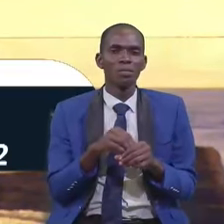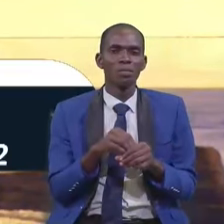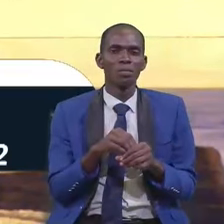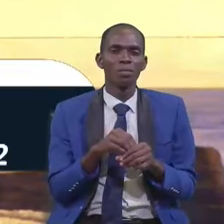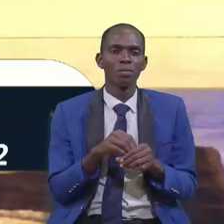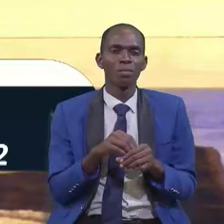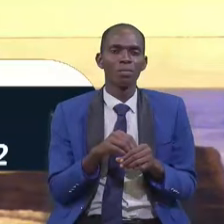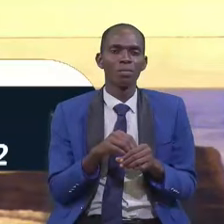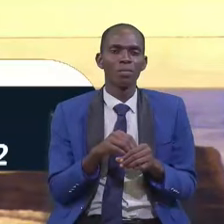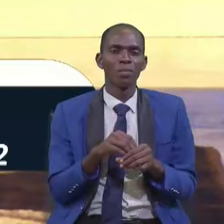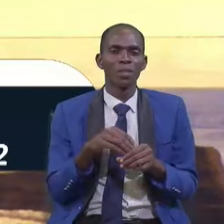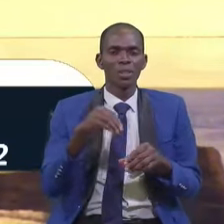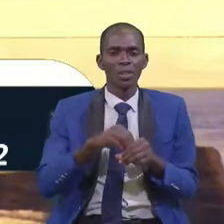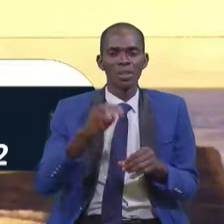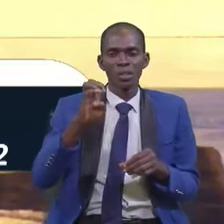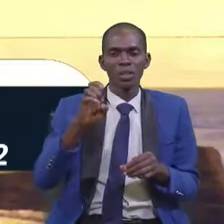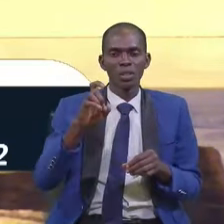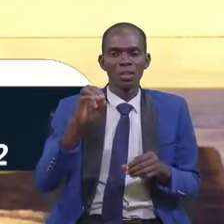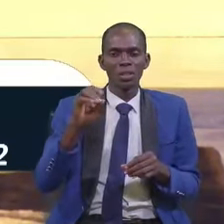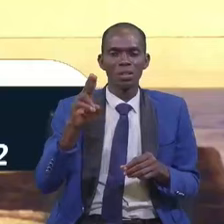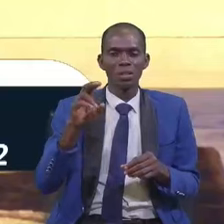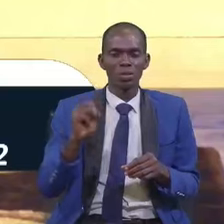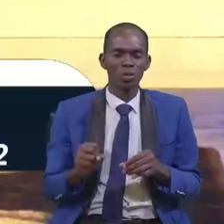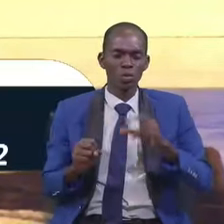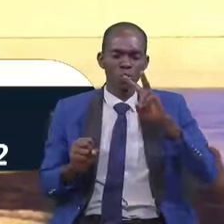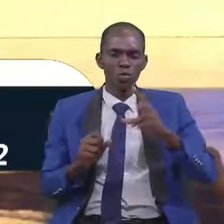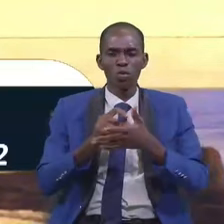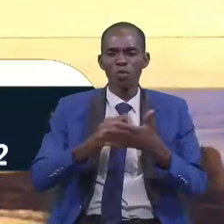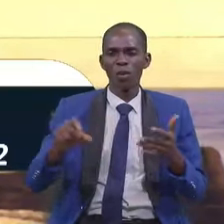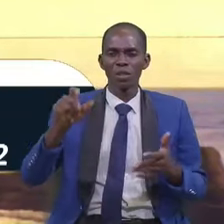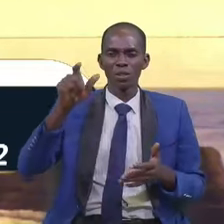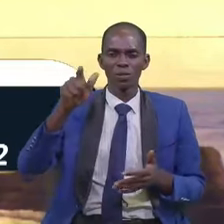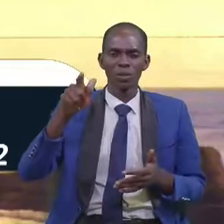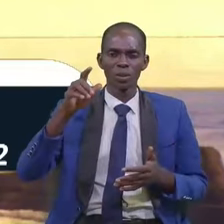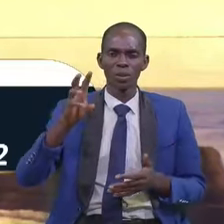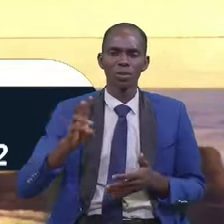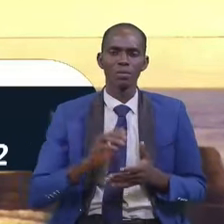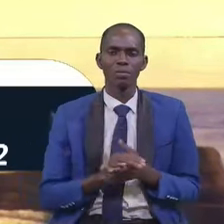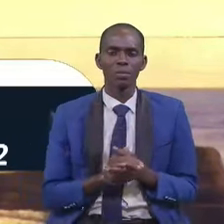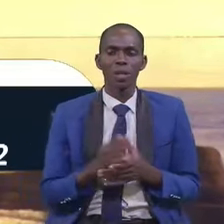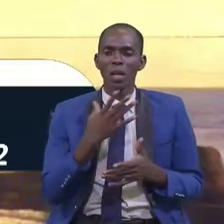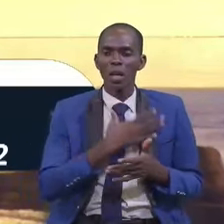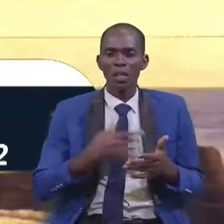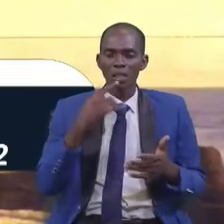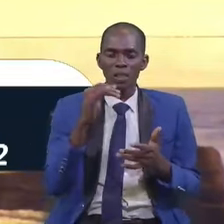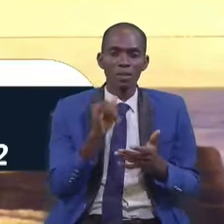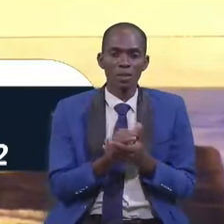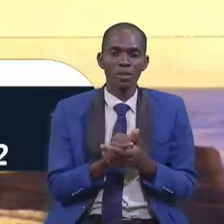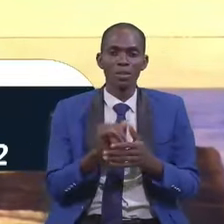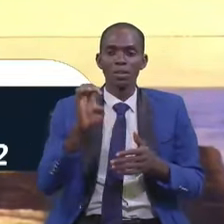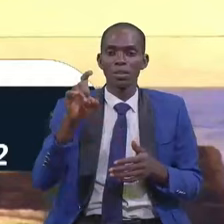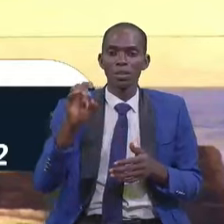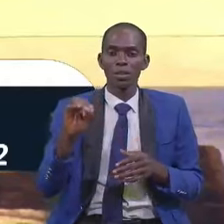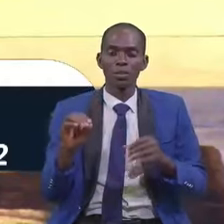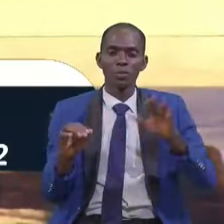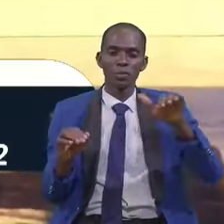Je vais à Exode 15, verset 26. Il dit, si tu écoutes attentivement la voix de